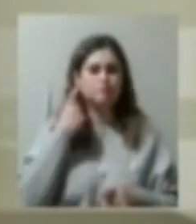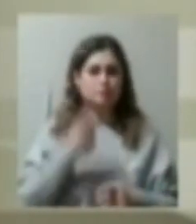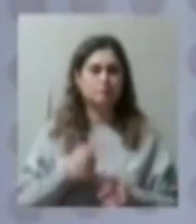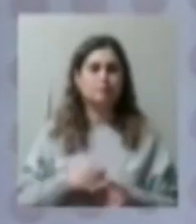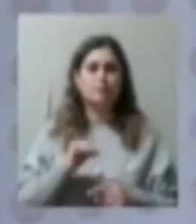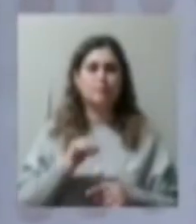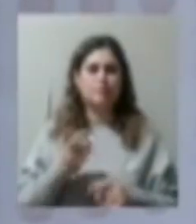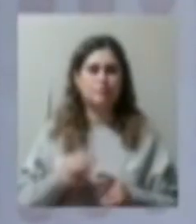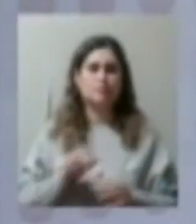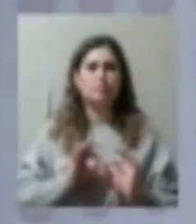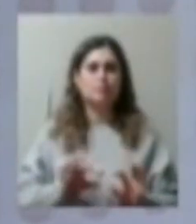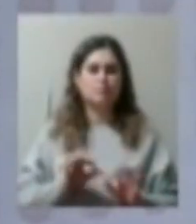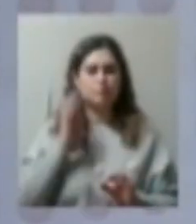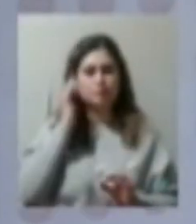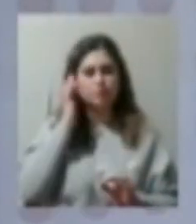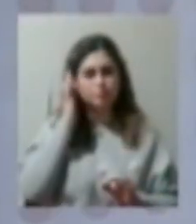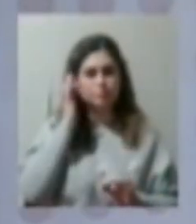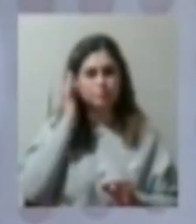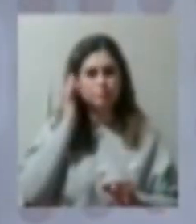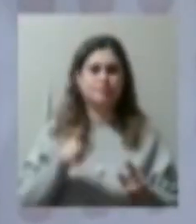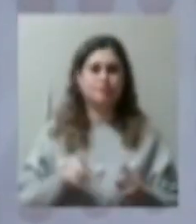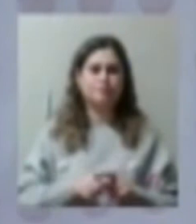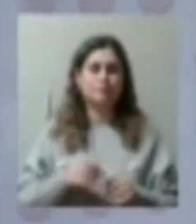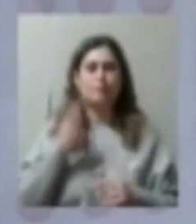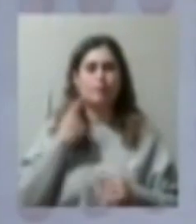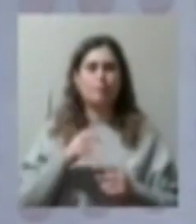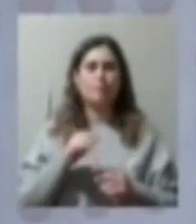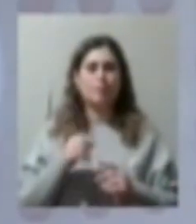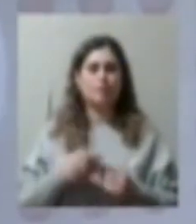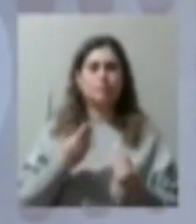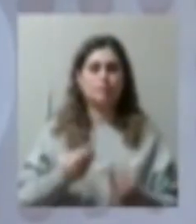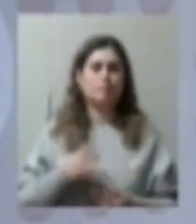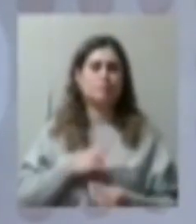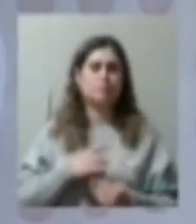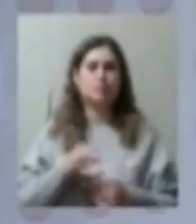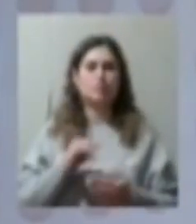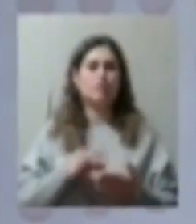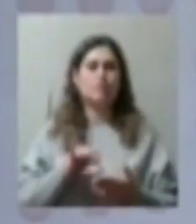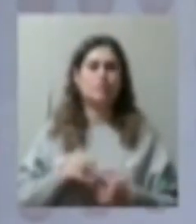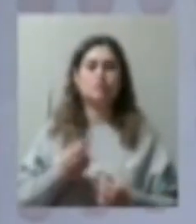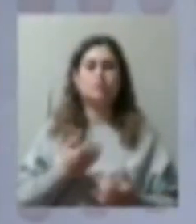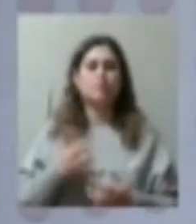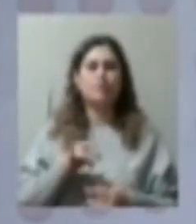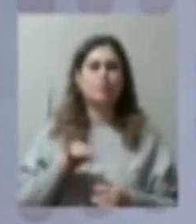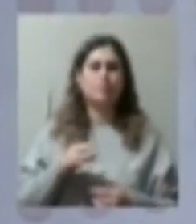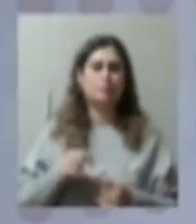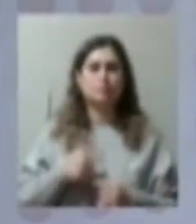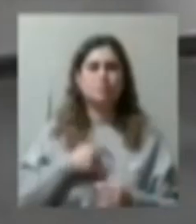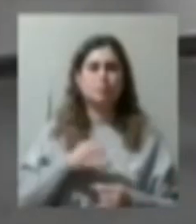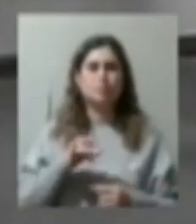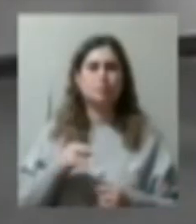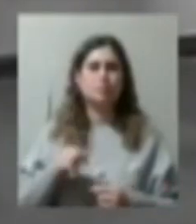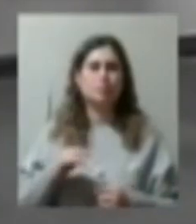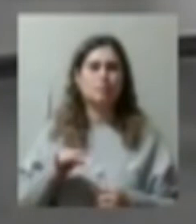превенція, роз'яснення, і також вручали пам'ятки, вручали спеціальні наліпки світлоповертальні, щоб люди себе позначали вже в темну пору